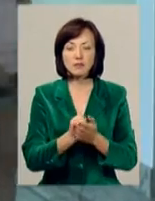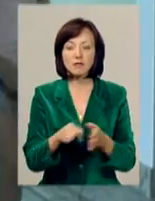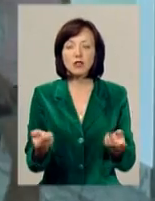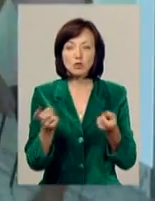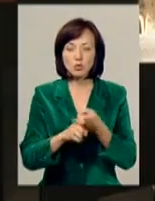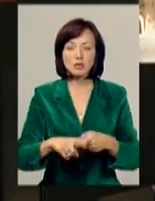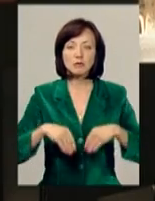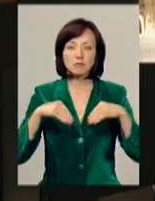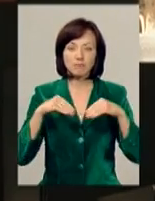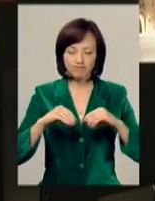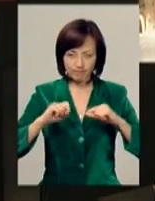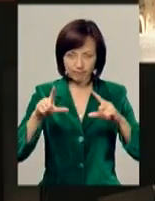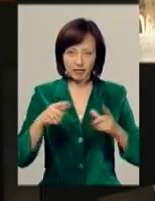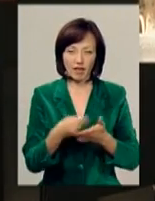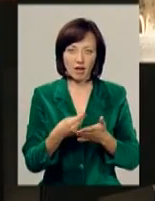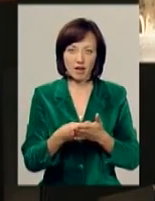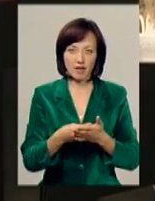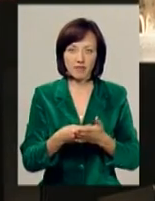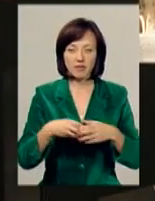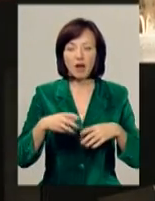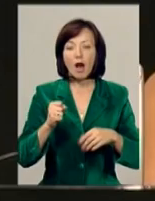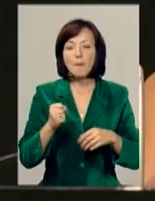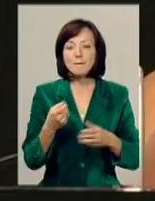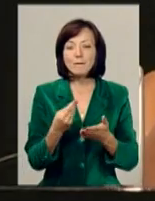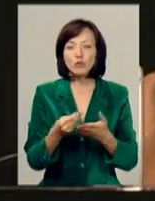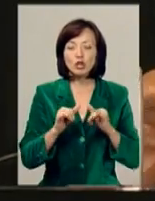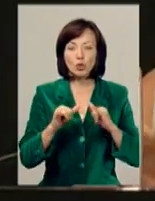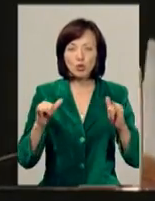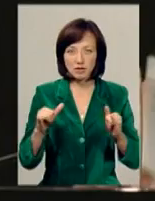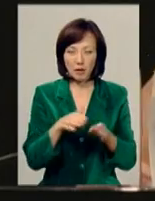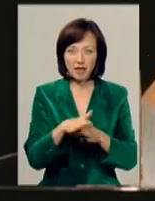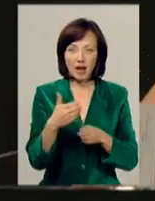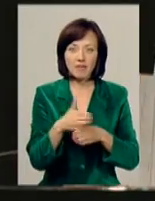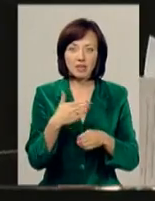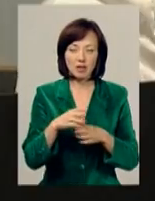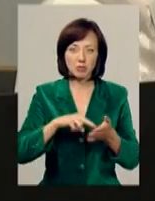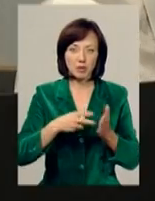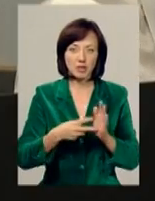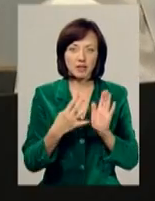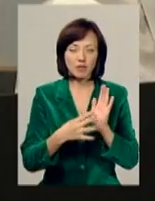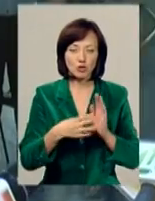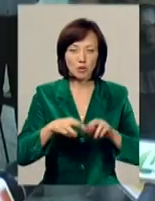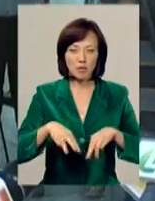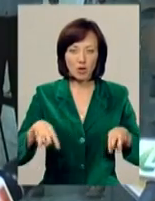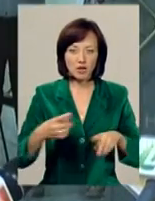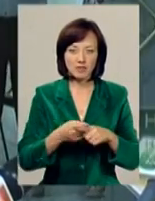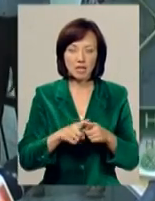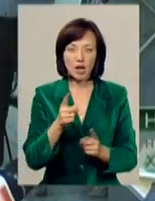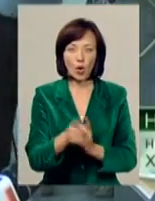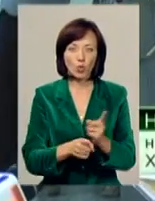збільшенням тарифів бюджет розвитку також отримав додаткові вливання на капітальні видатки в цілому передбачили 90 млн це